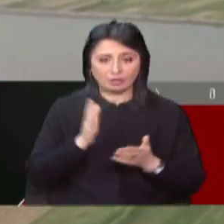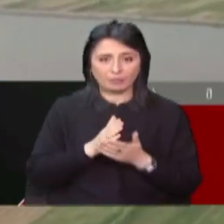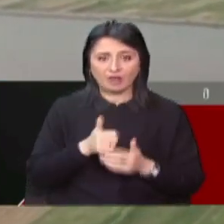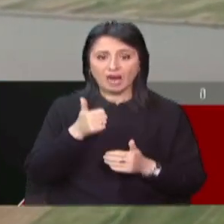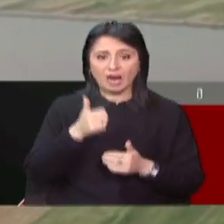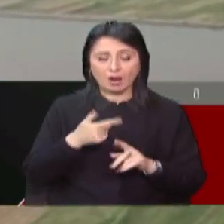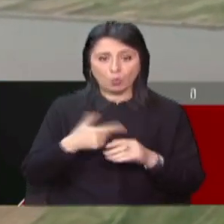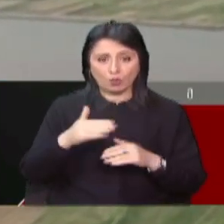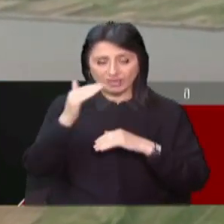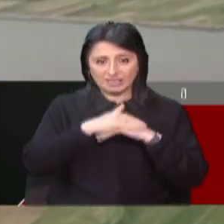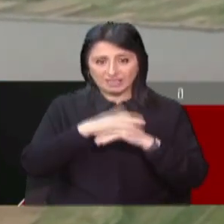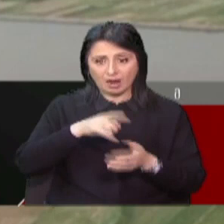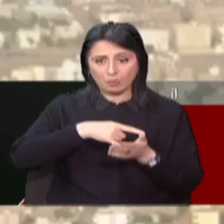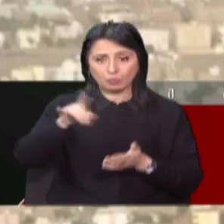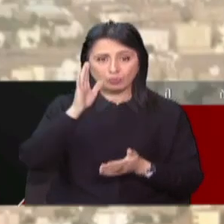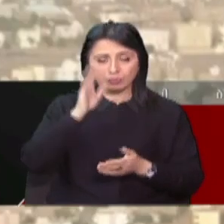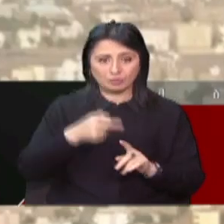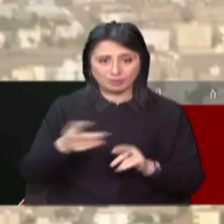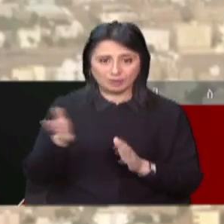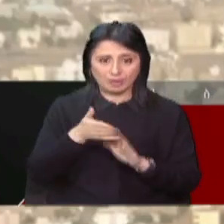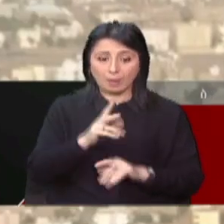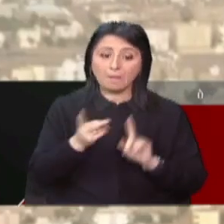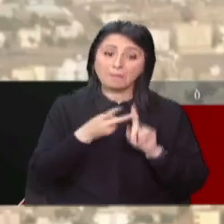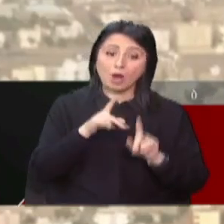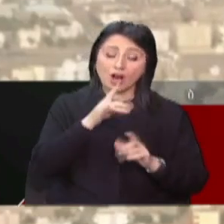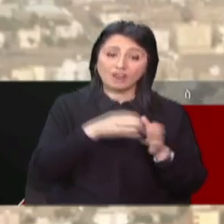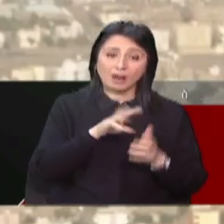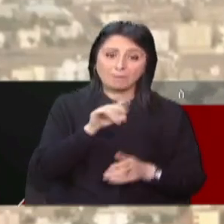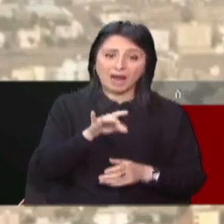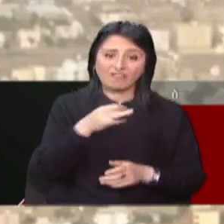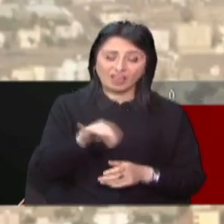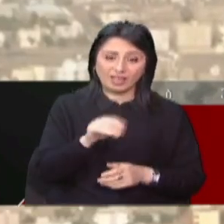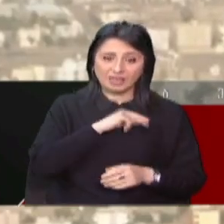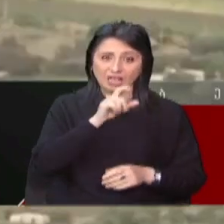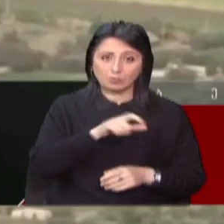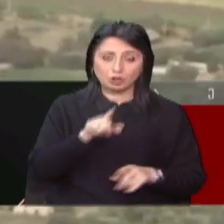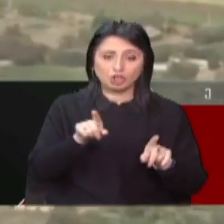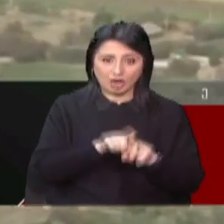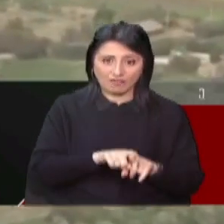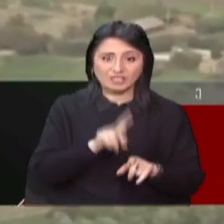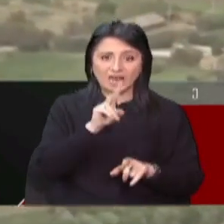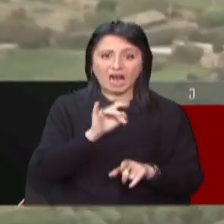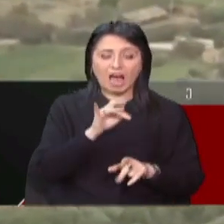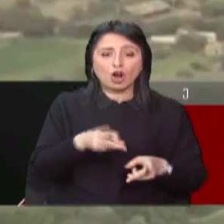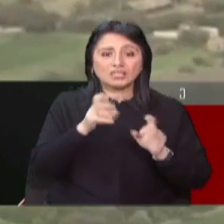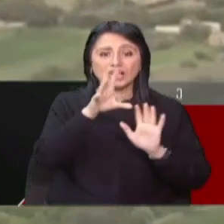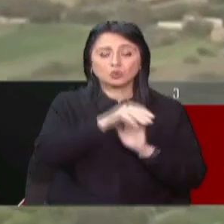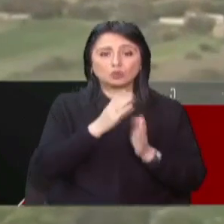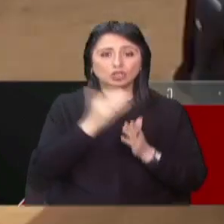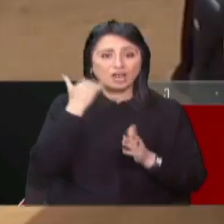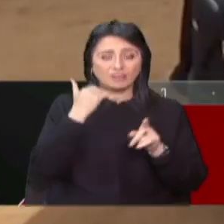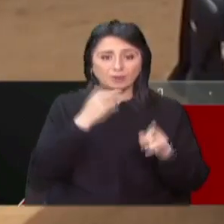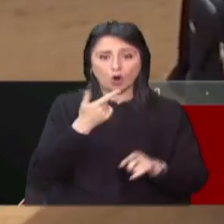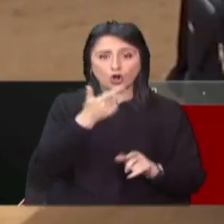ისინი კაიროდან საღამოს გამოფრინდებიან. რაც შეეხება მეორე ავიაკომპანია ვეის თანამშრომლებს, რომლებიც ასევე კაიროს ერთ-ერთ სასტუმროში არიან,